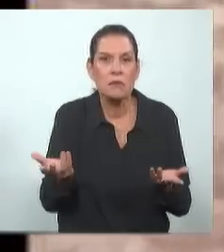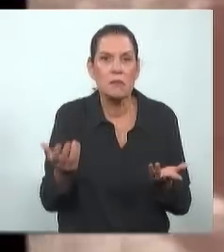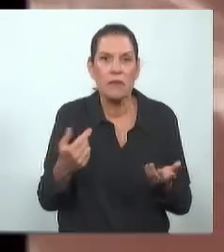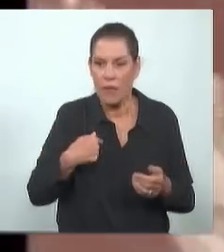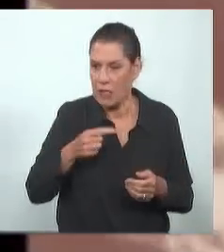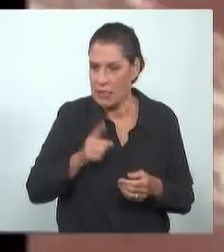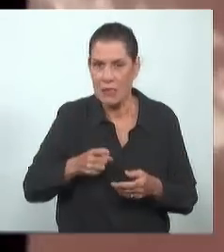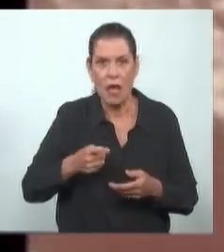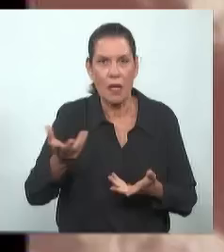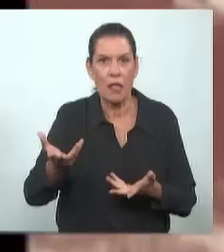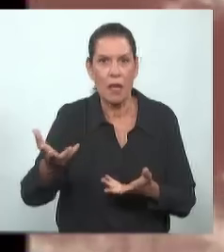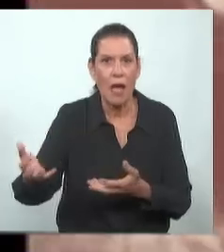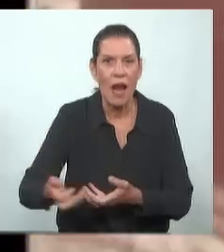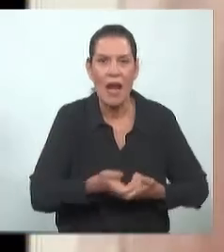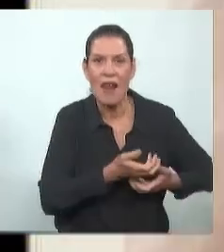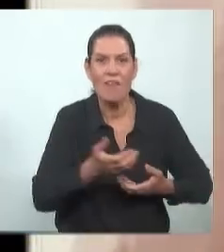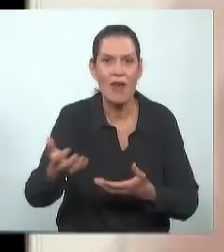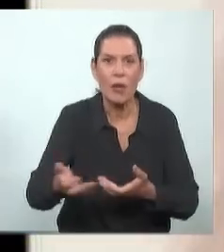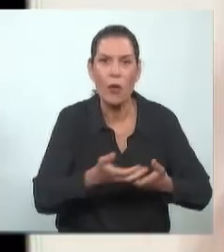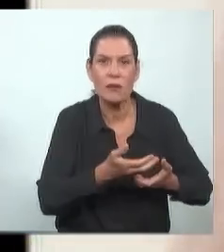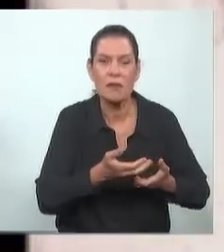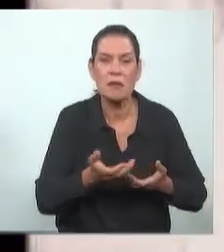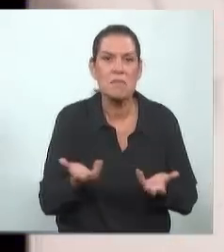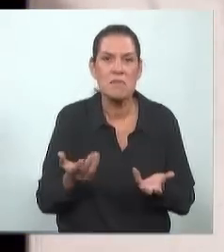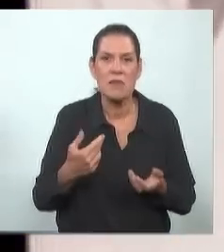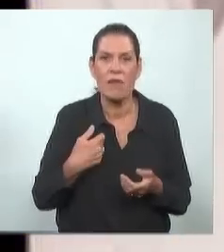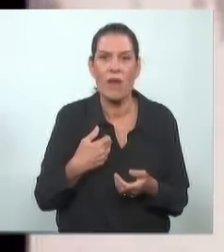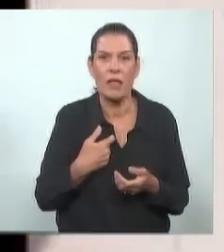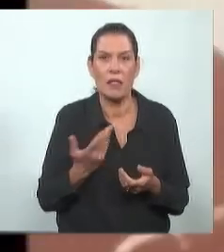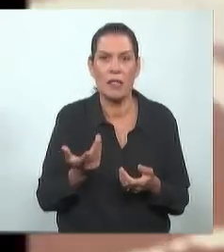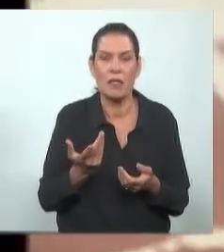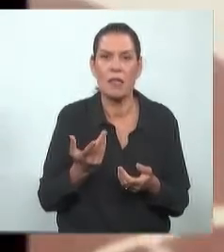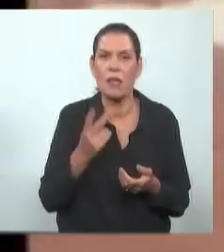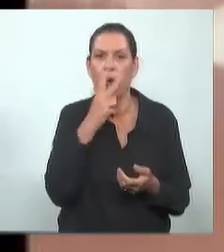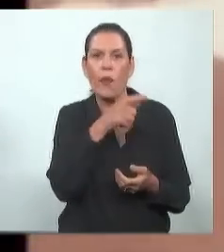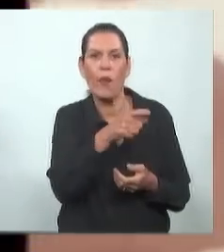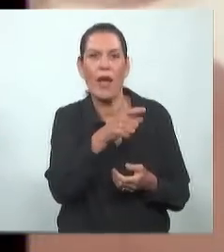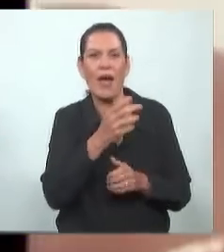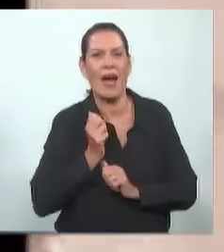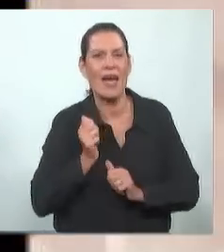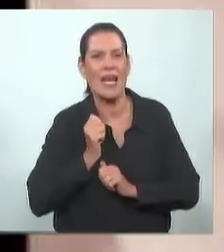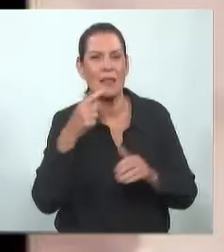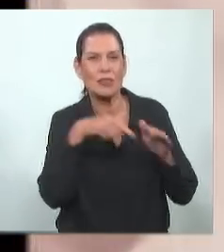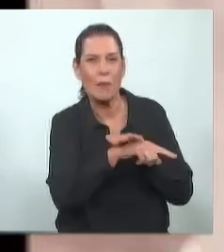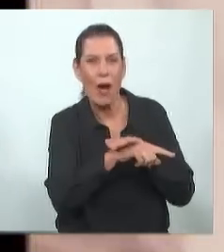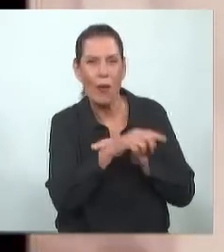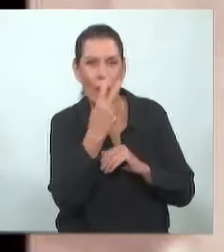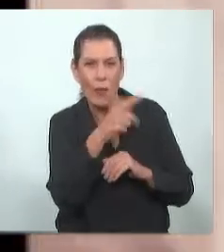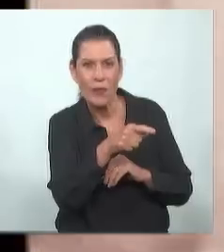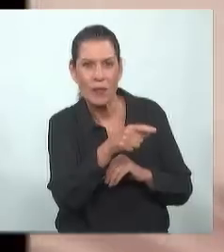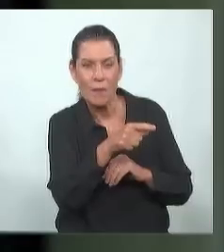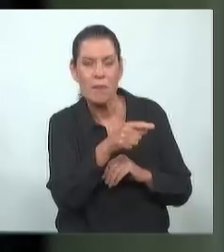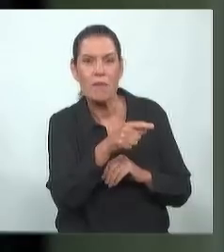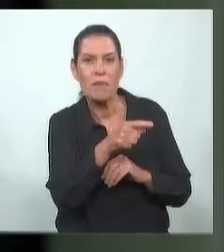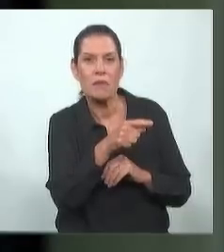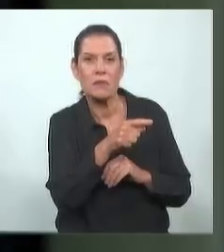צריך להתחיל לעבוד מכלום. ואני תופס חבר'ה שברחו מהמעוזים, והם כולם, סליחה לביטוי,